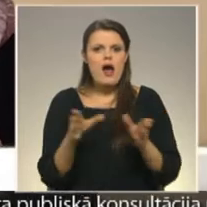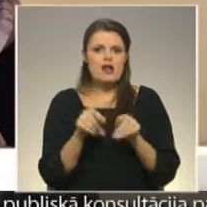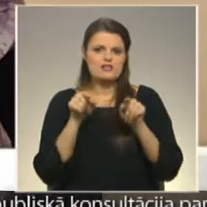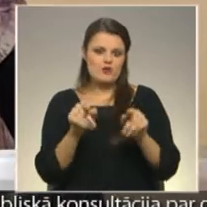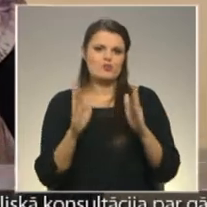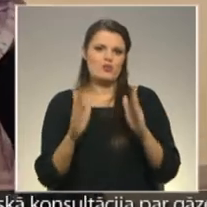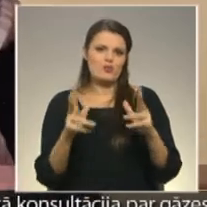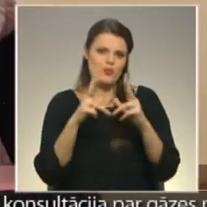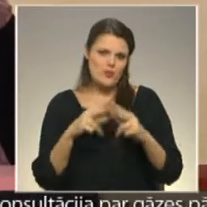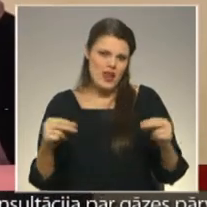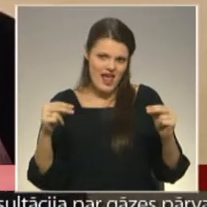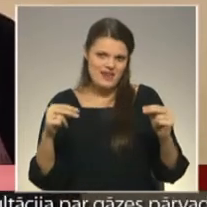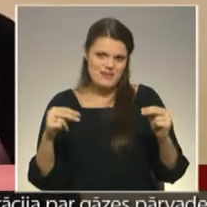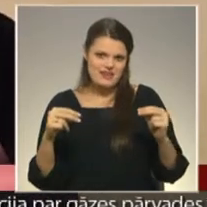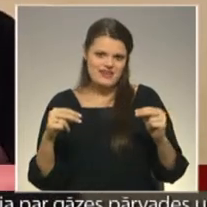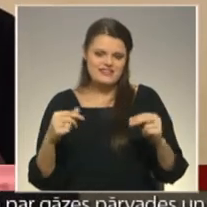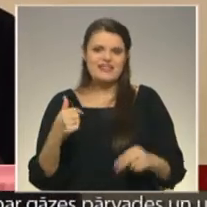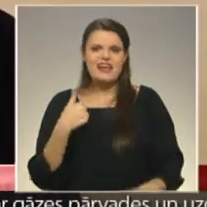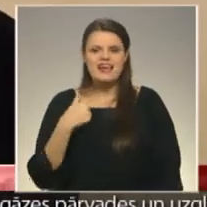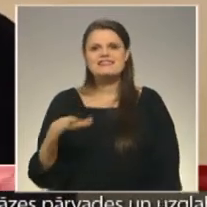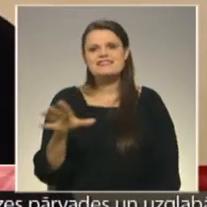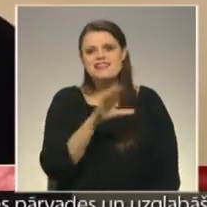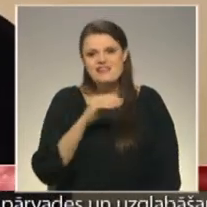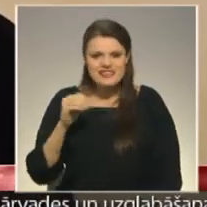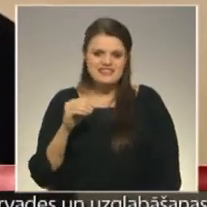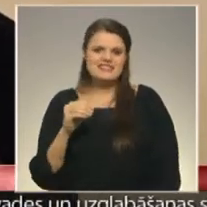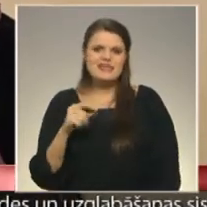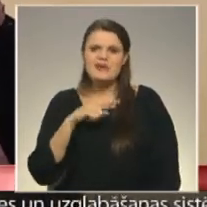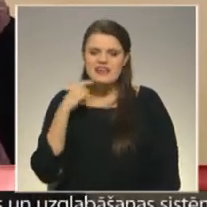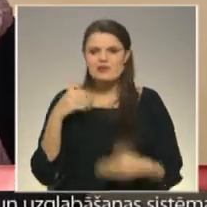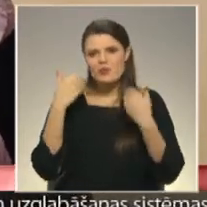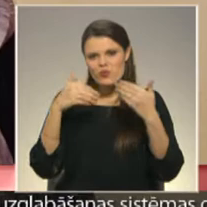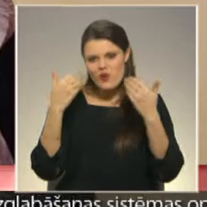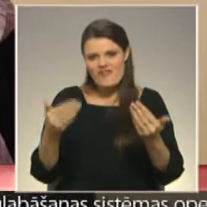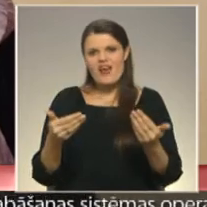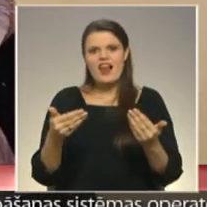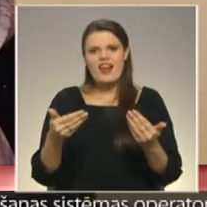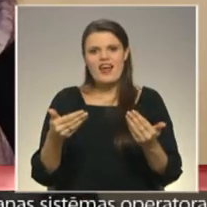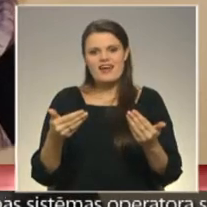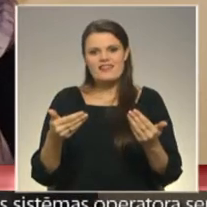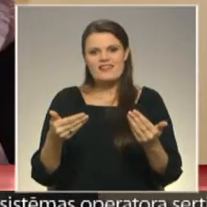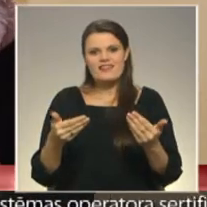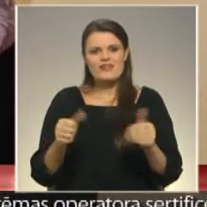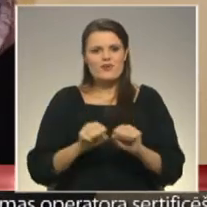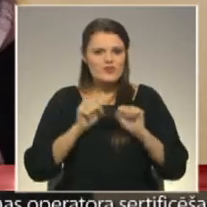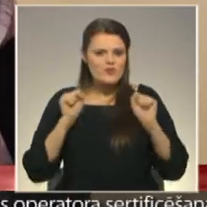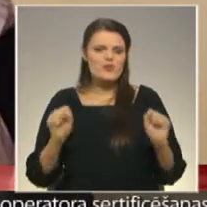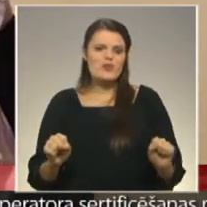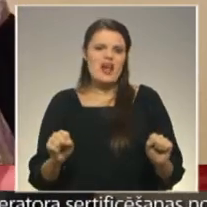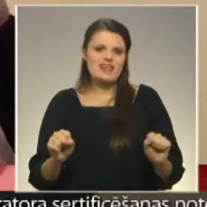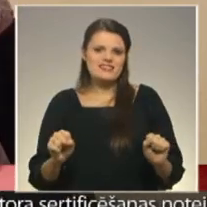būtu laimīgs. Es visiem gribu novēlēt